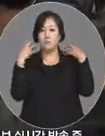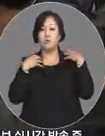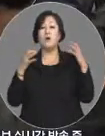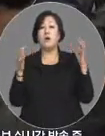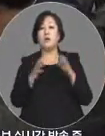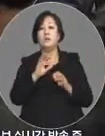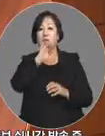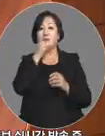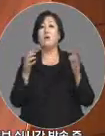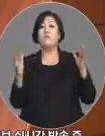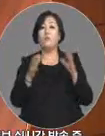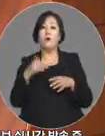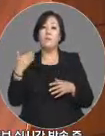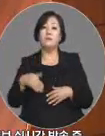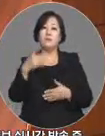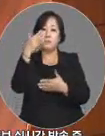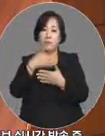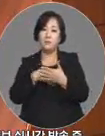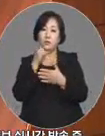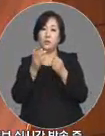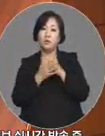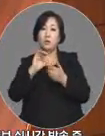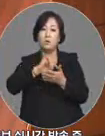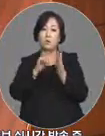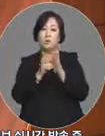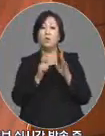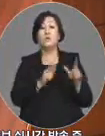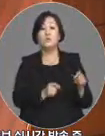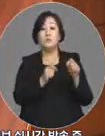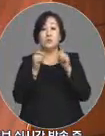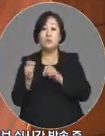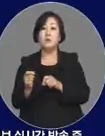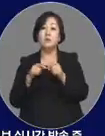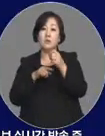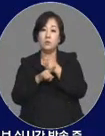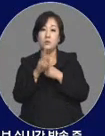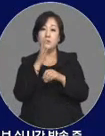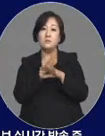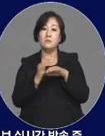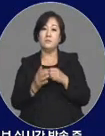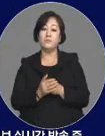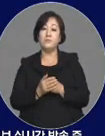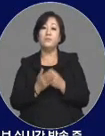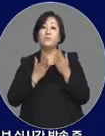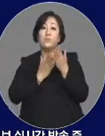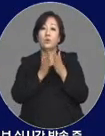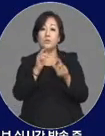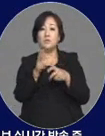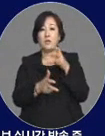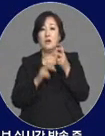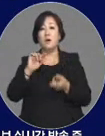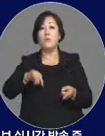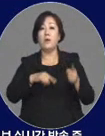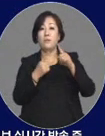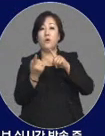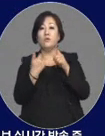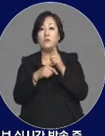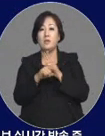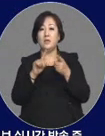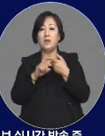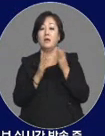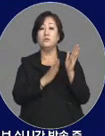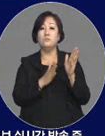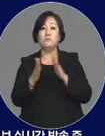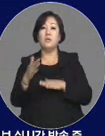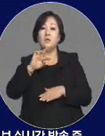반영되지 않았습니다. 타당성 조사 지연 등이 이유입니다. 조선산업 제도약을 위한 조선처리장